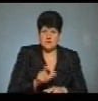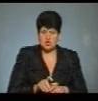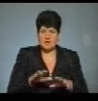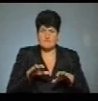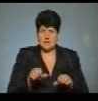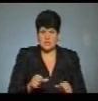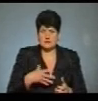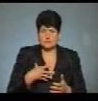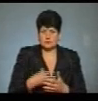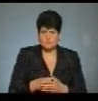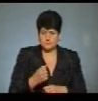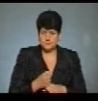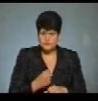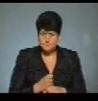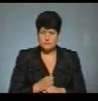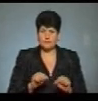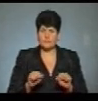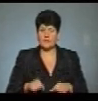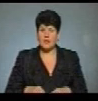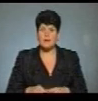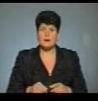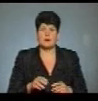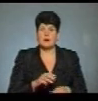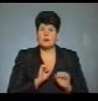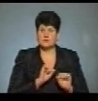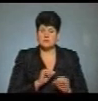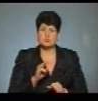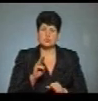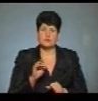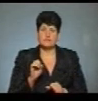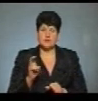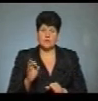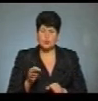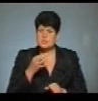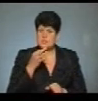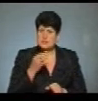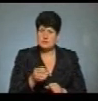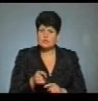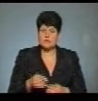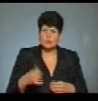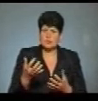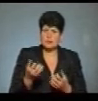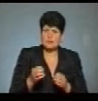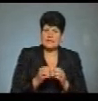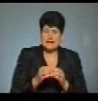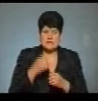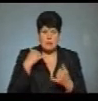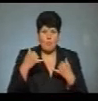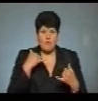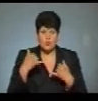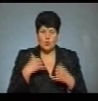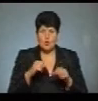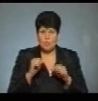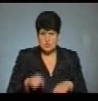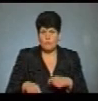службових повноважень». Правозахисник Володимир Шевченко розповів, що 6 квітня до них надійшло 10 повідомлень про випадки можливих